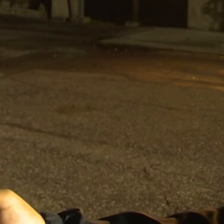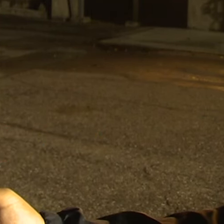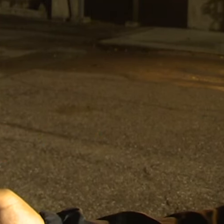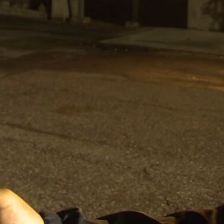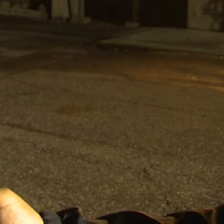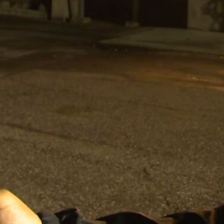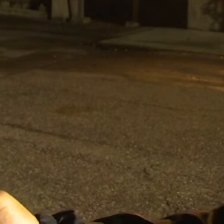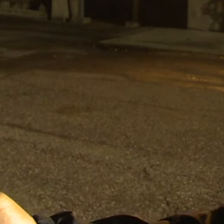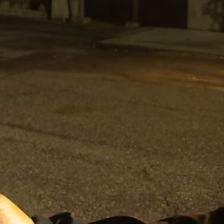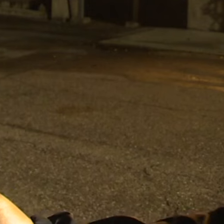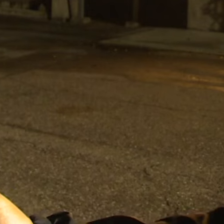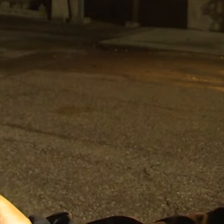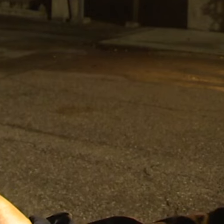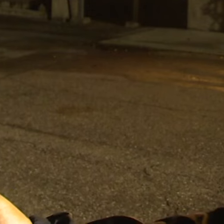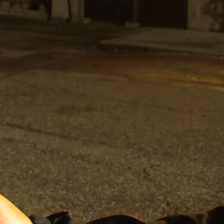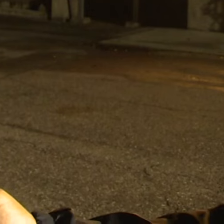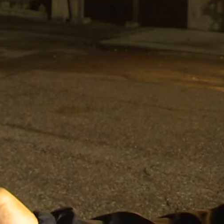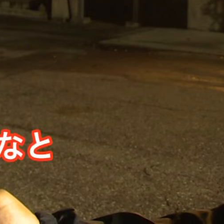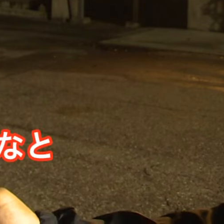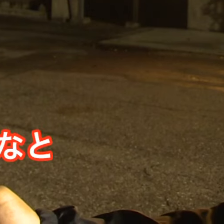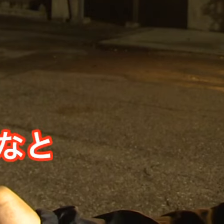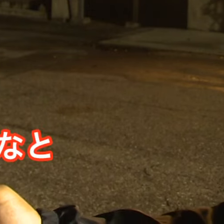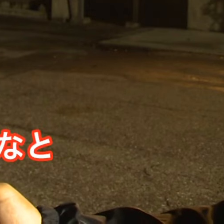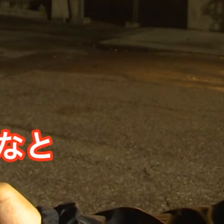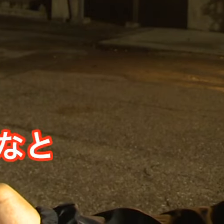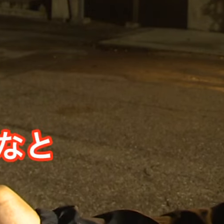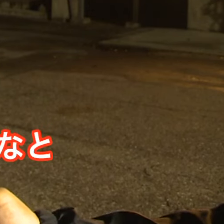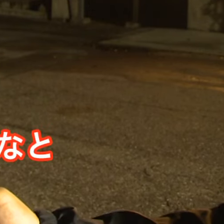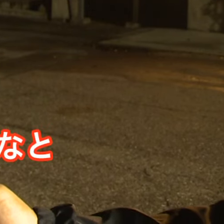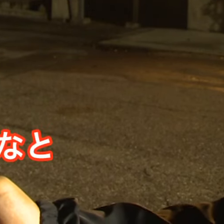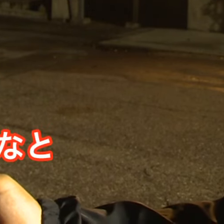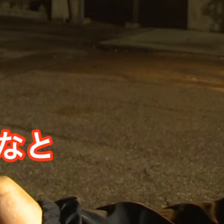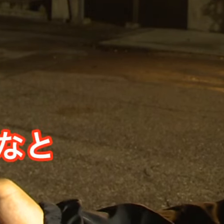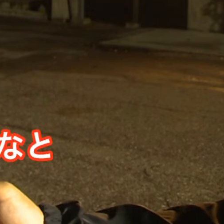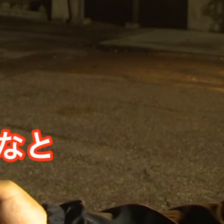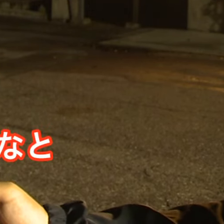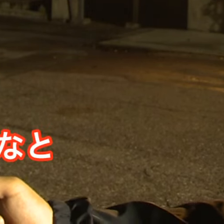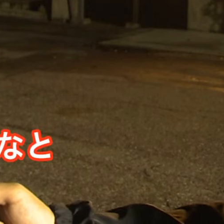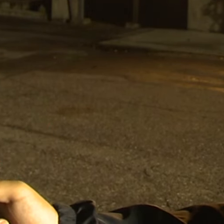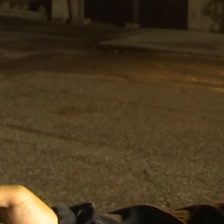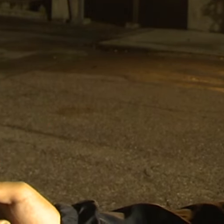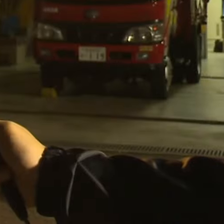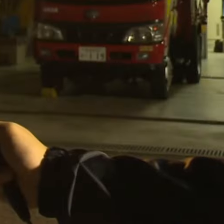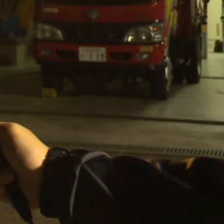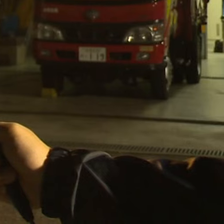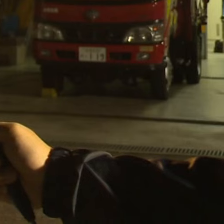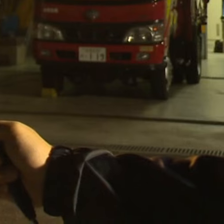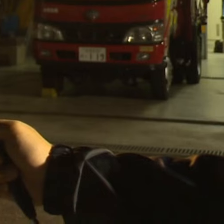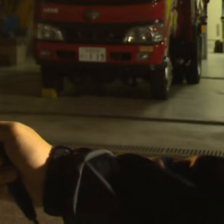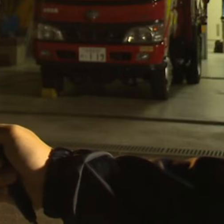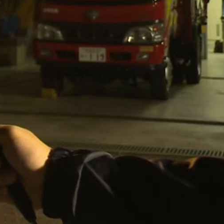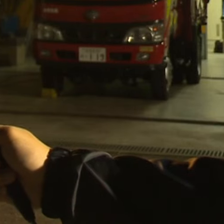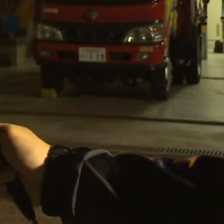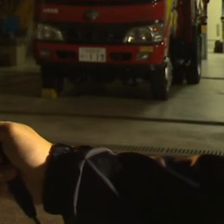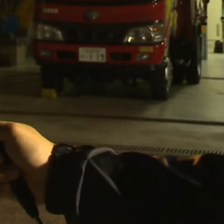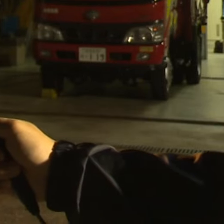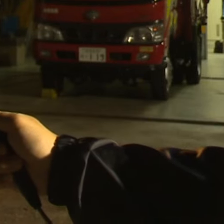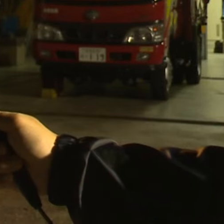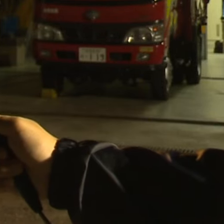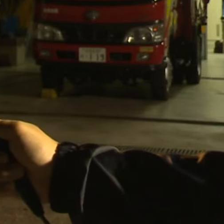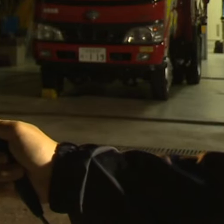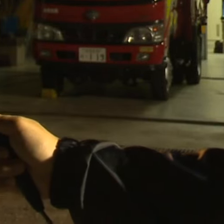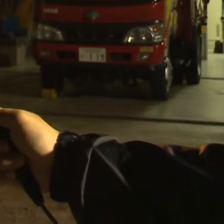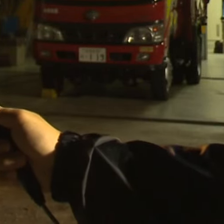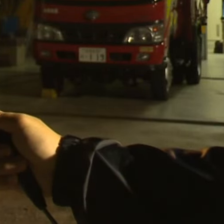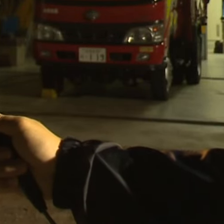基礎となるそういう支え合いが今後ためになるんじゃないかなと僕は思っております。 近江方面隊一丸